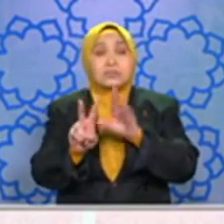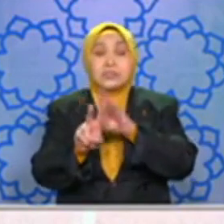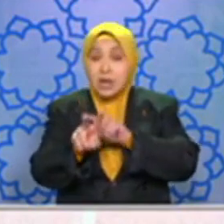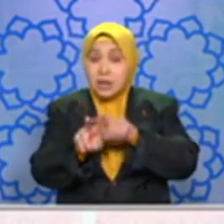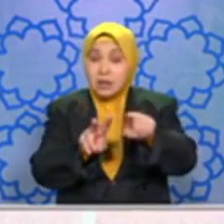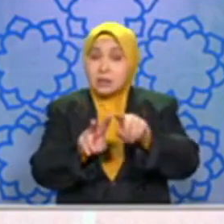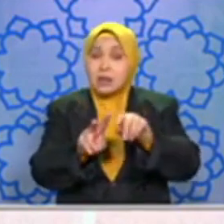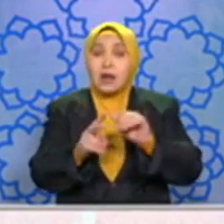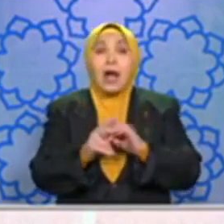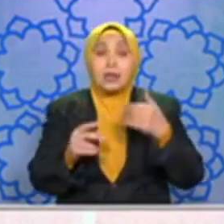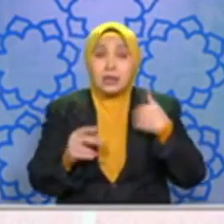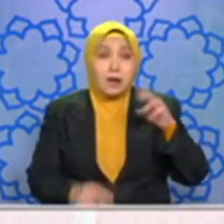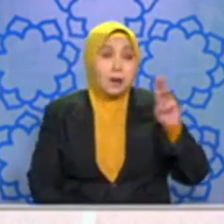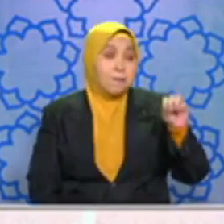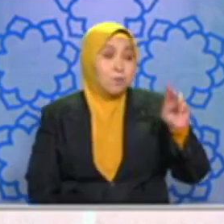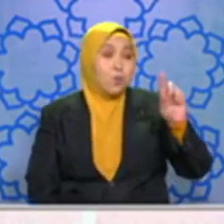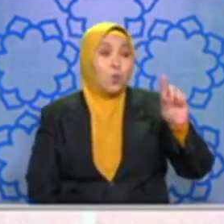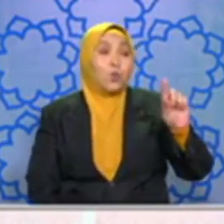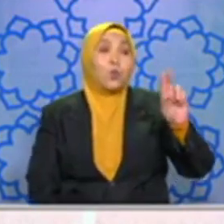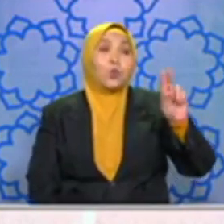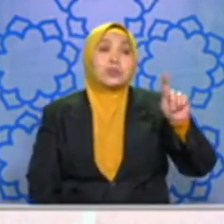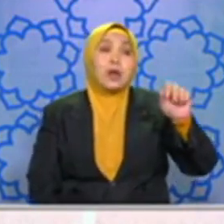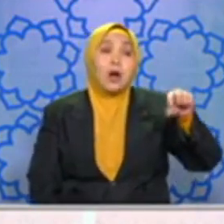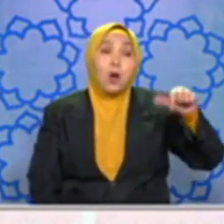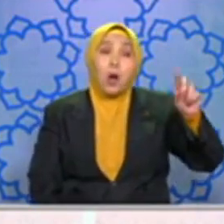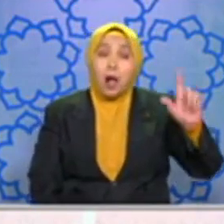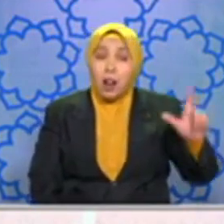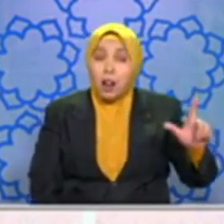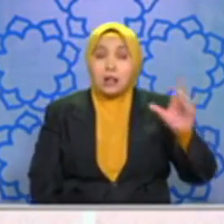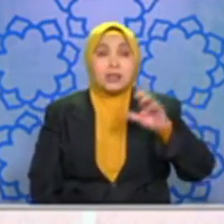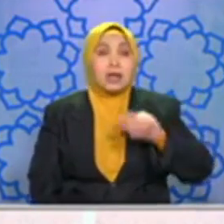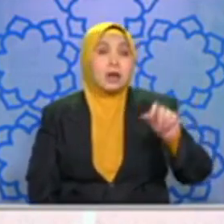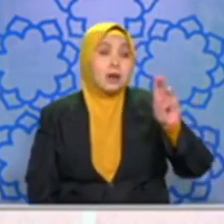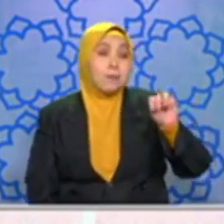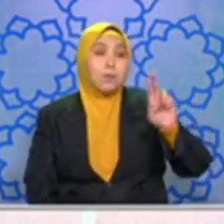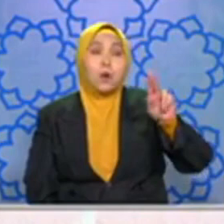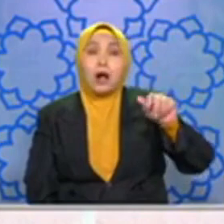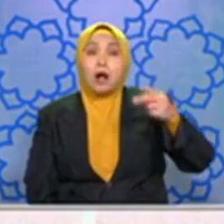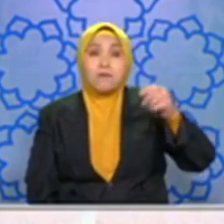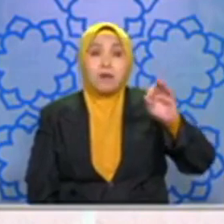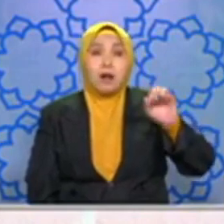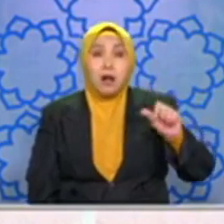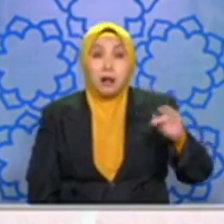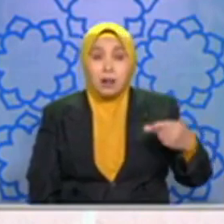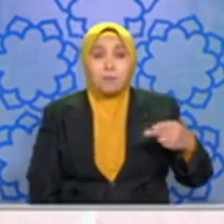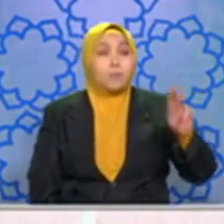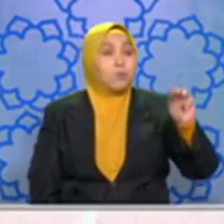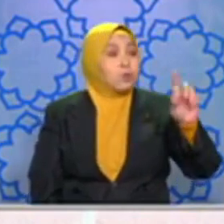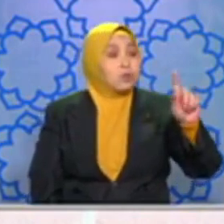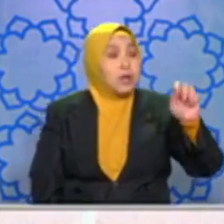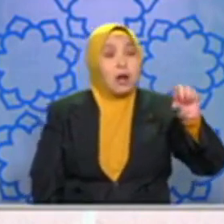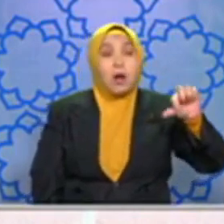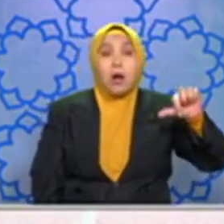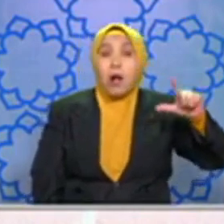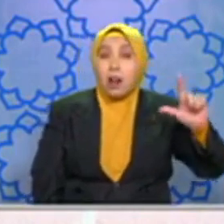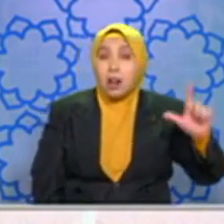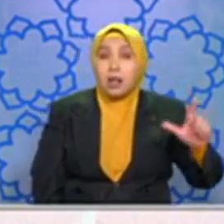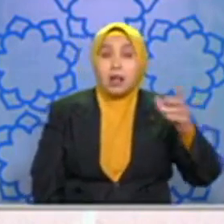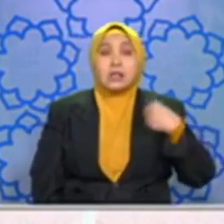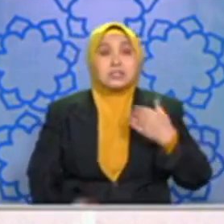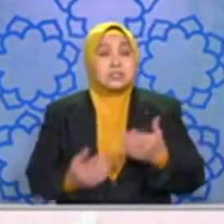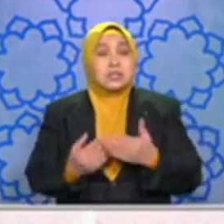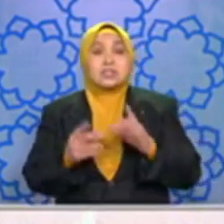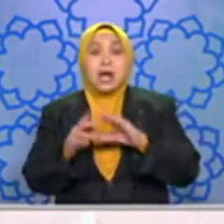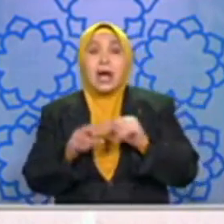ada juga muthaqqal dan mukhaffaf. Yang mana kalau mak lazim kalimi muthaqqal, sedang ceritanya dia ada sabdu.